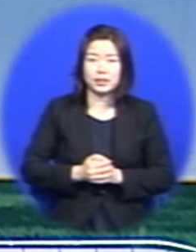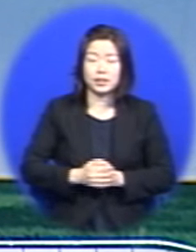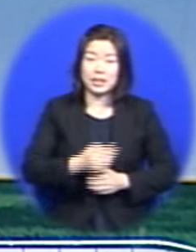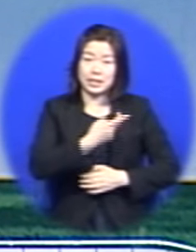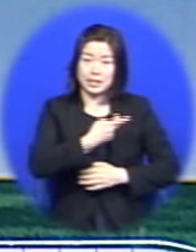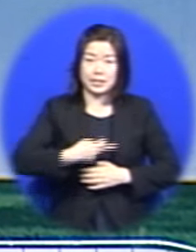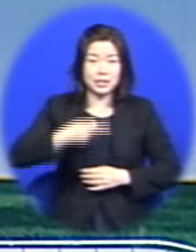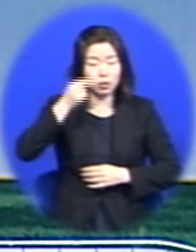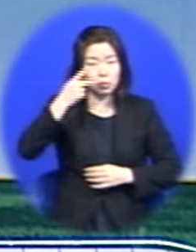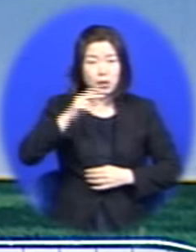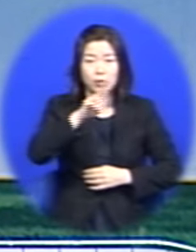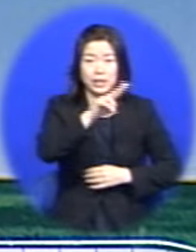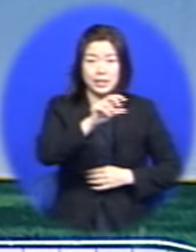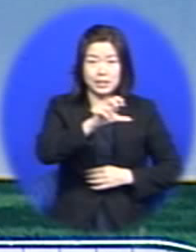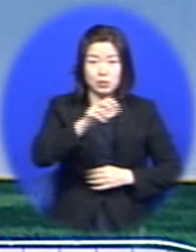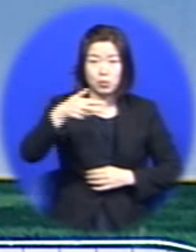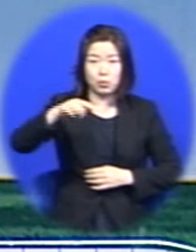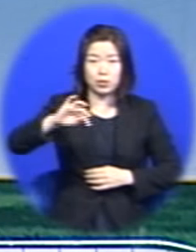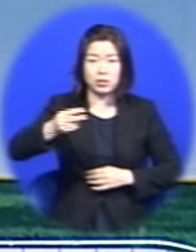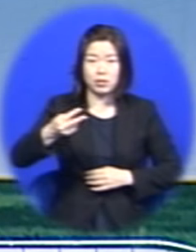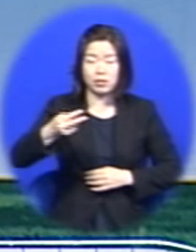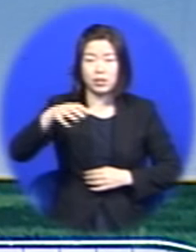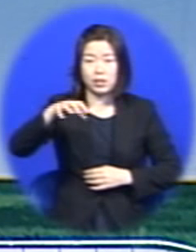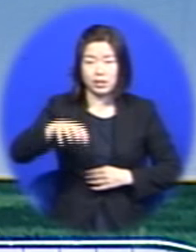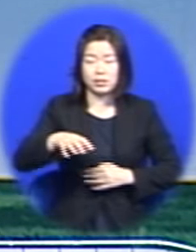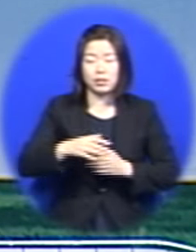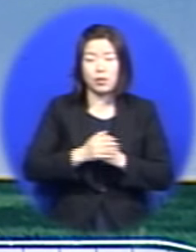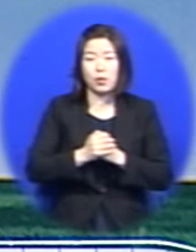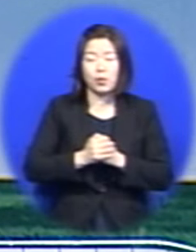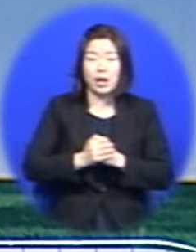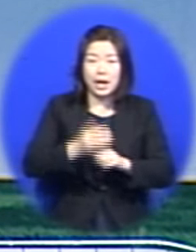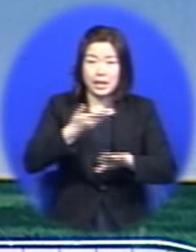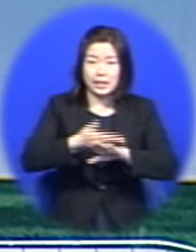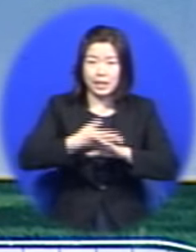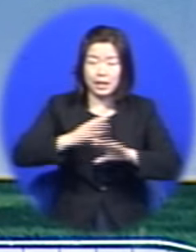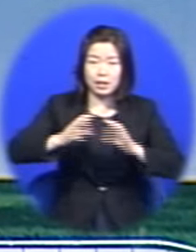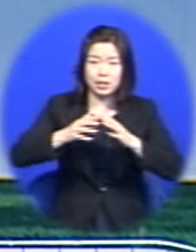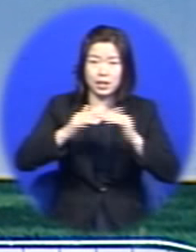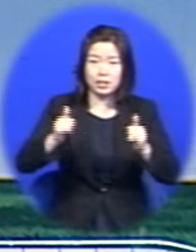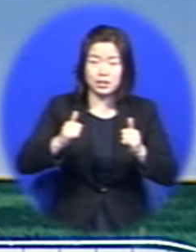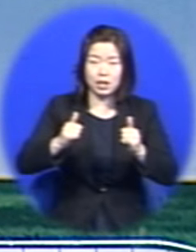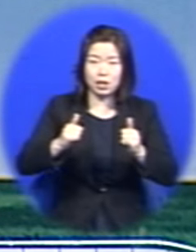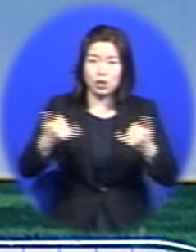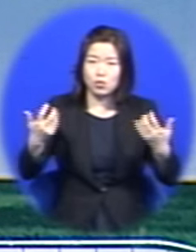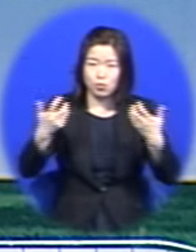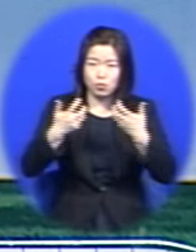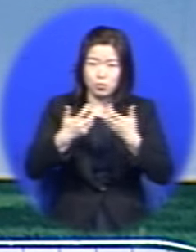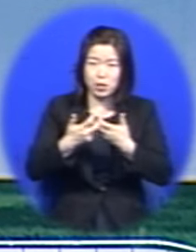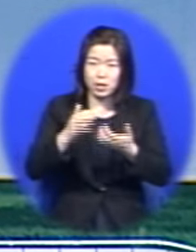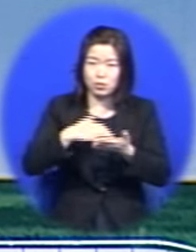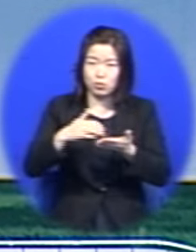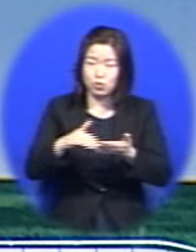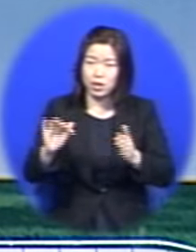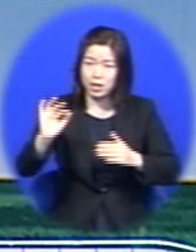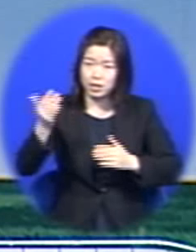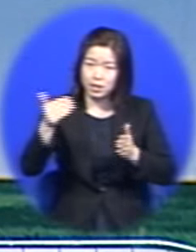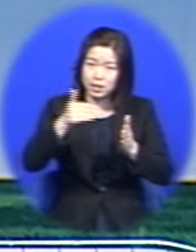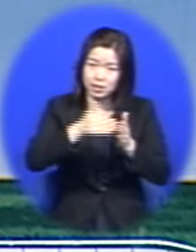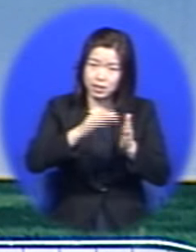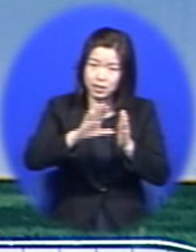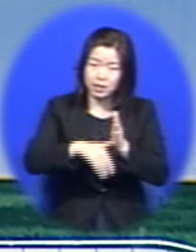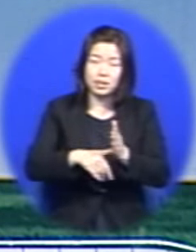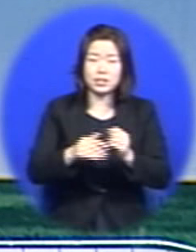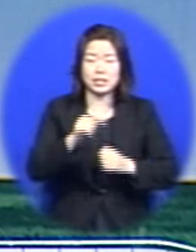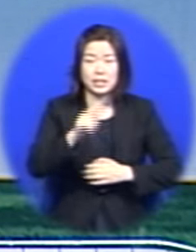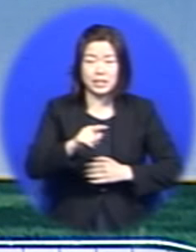사도 바울이 25절에서 이방인의 충만한 수가 들어오기까지 이렇게 말씀을 했는데, 이